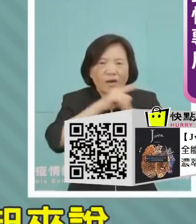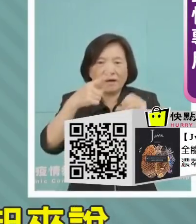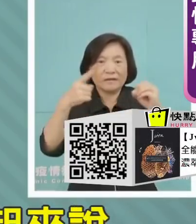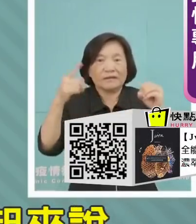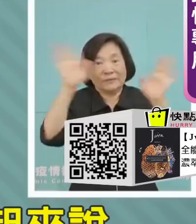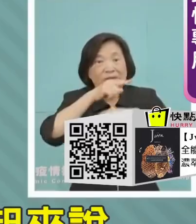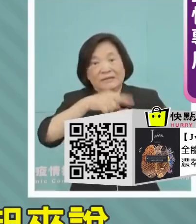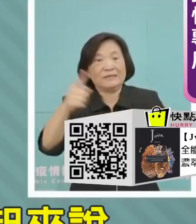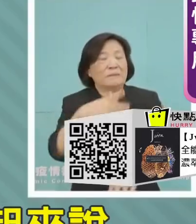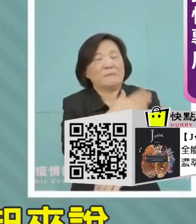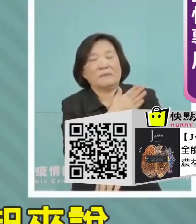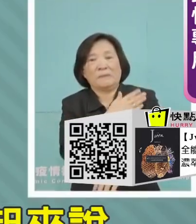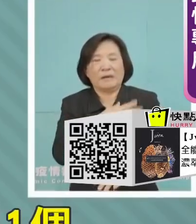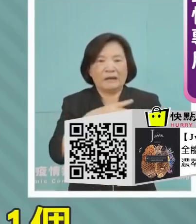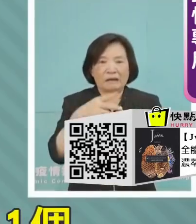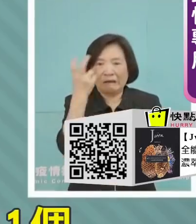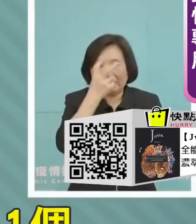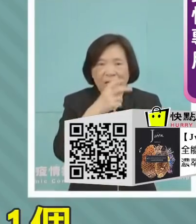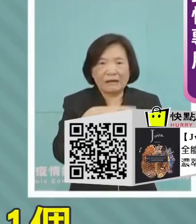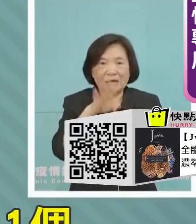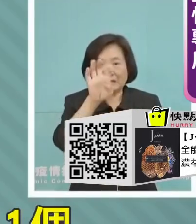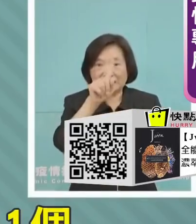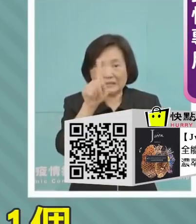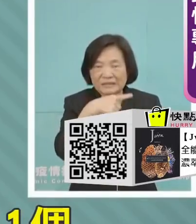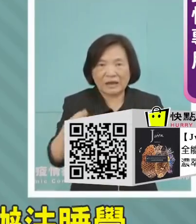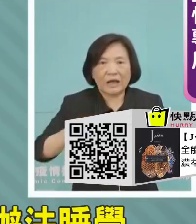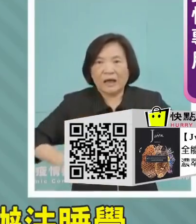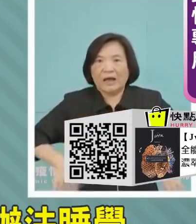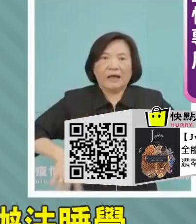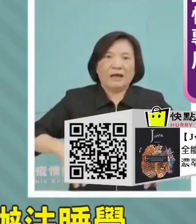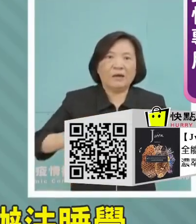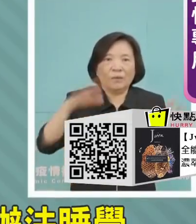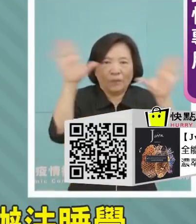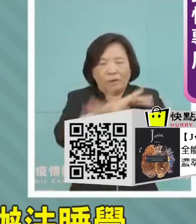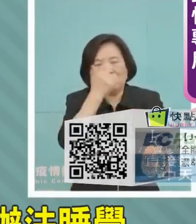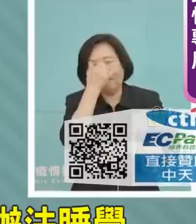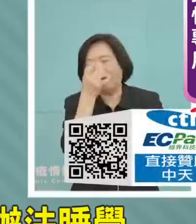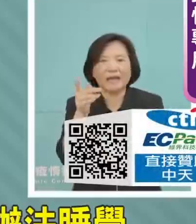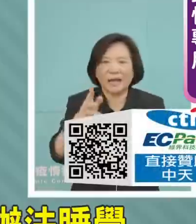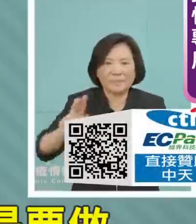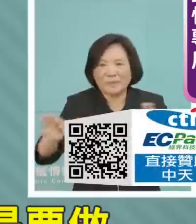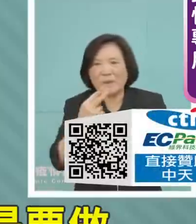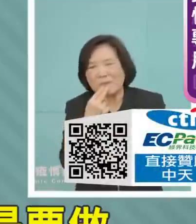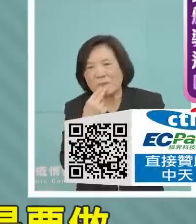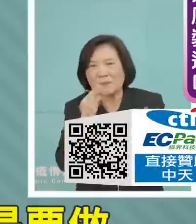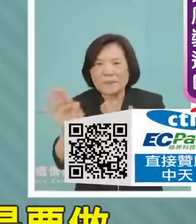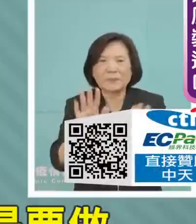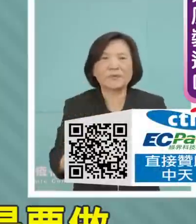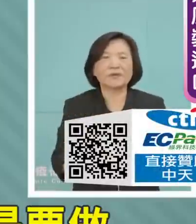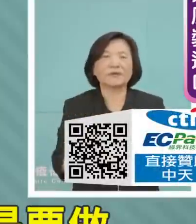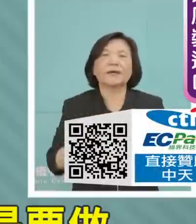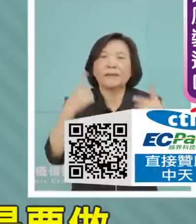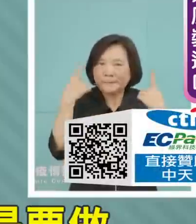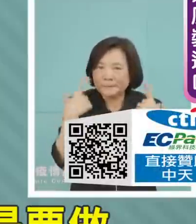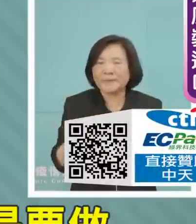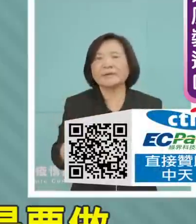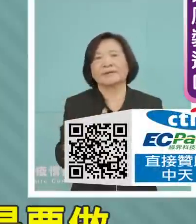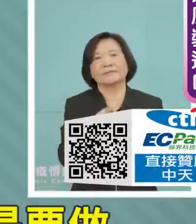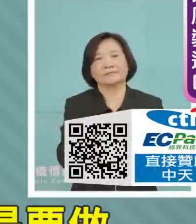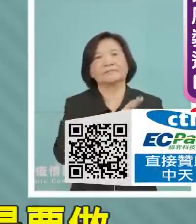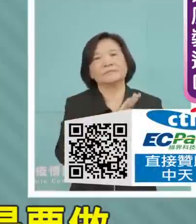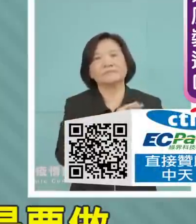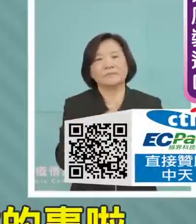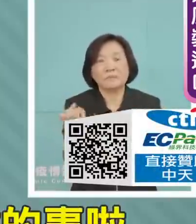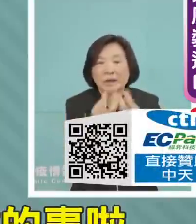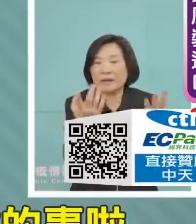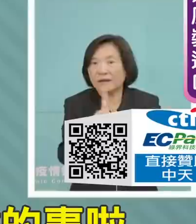起来说，哎，那个 PCR 结果出来有41个，我跟你讲，整个晚上都没办法睡觉。本来就是出事有问题，本来就是要做，